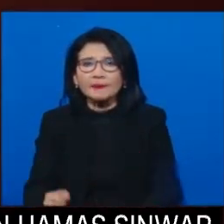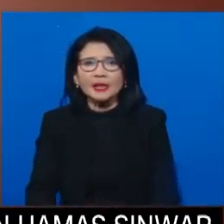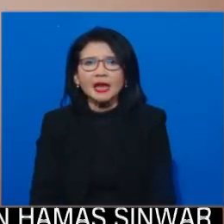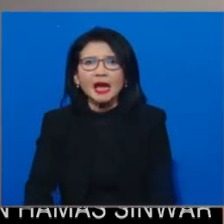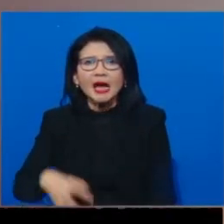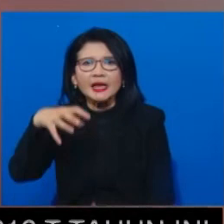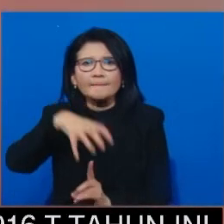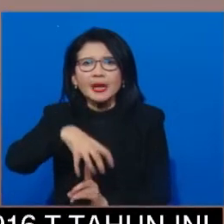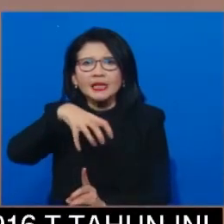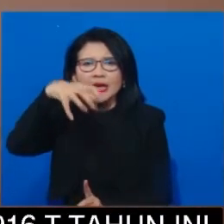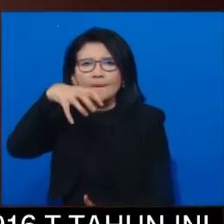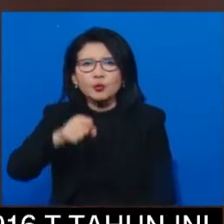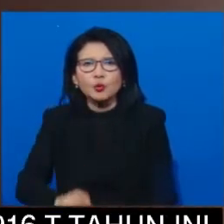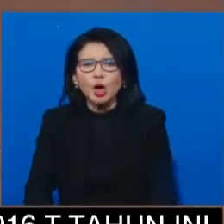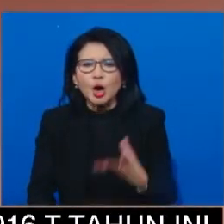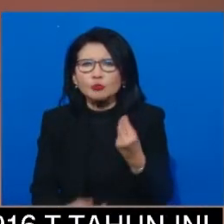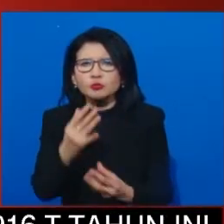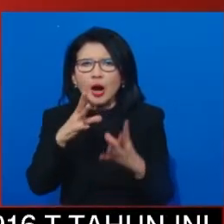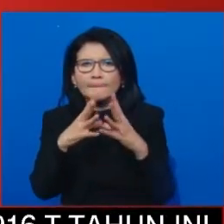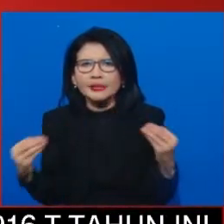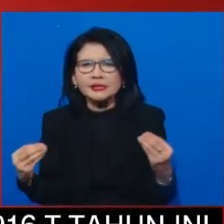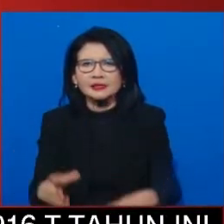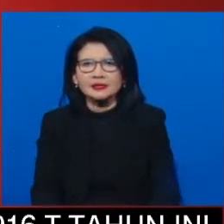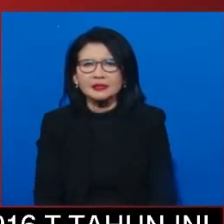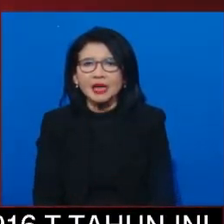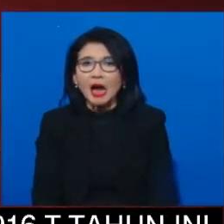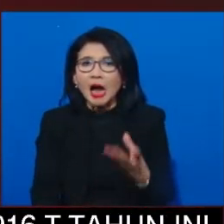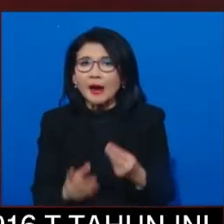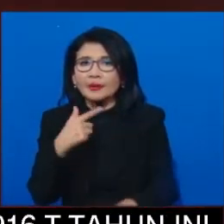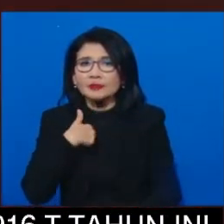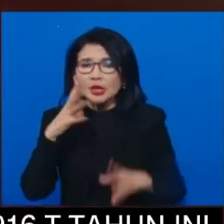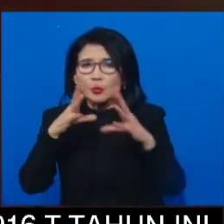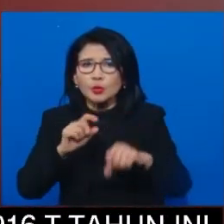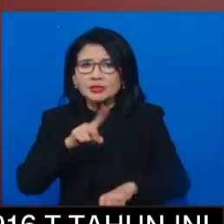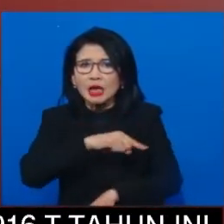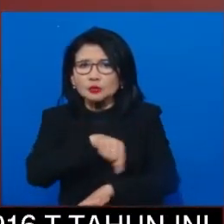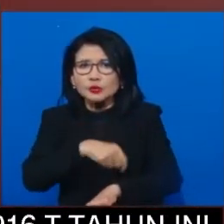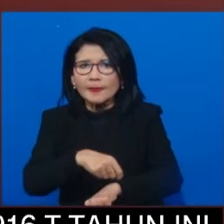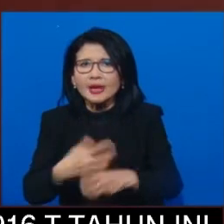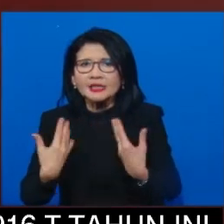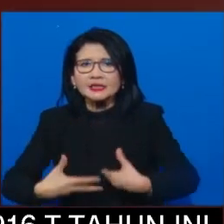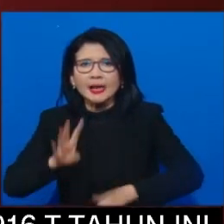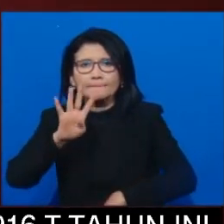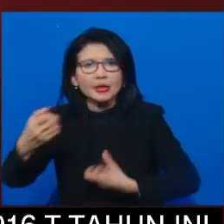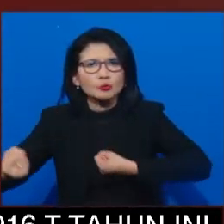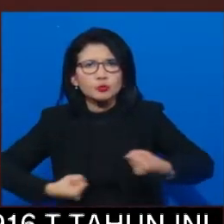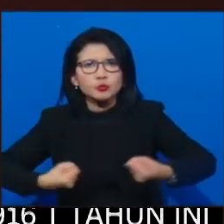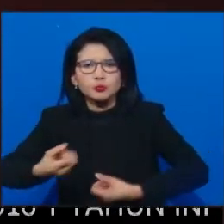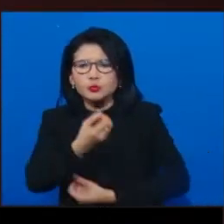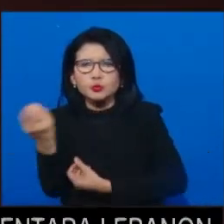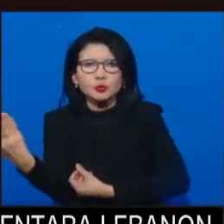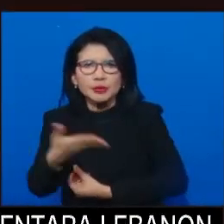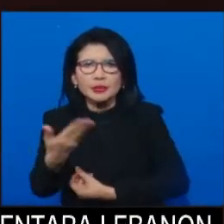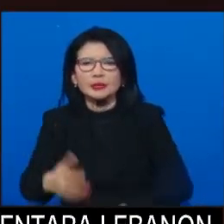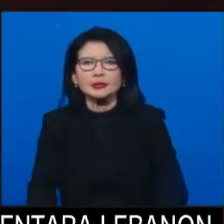Lampung hangus terbakar selasa malam api berhasil dipadamkan 1 jam kemudian setelah EMP unit mobil pemadam kebakaran